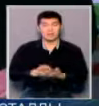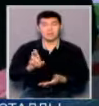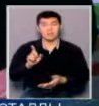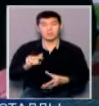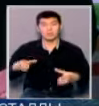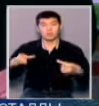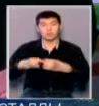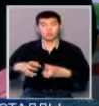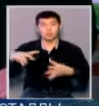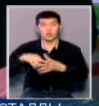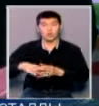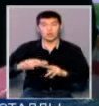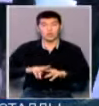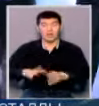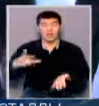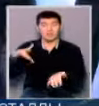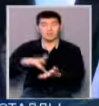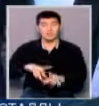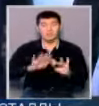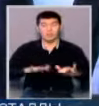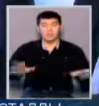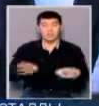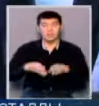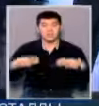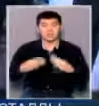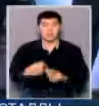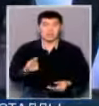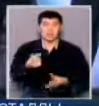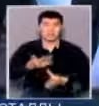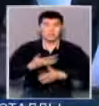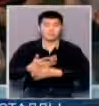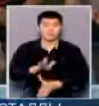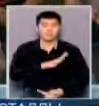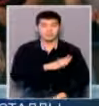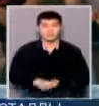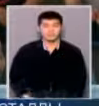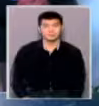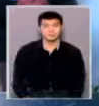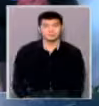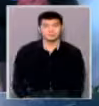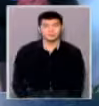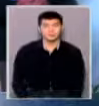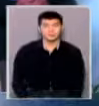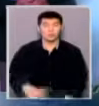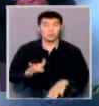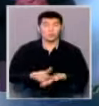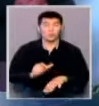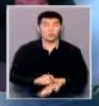хоккей клубының мүшелері қаладағы көп балалы 2 отбасыға қаржылай көмек берді. Өте көп